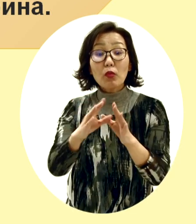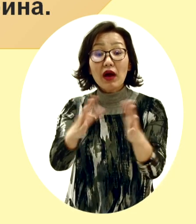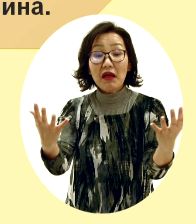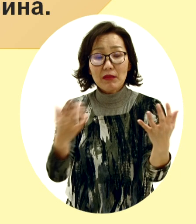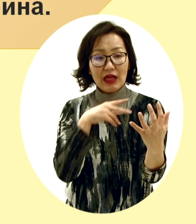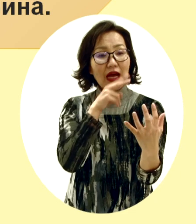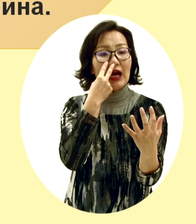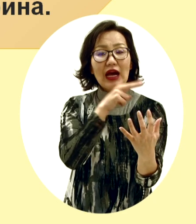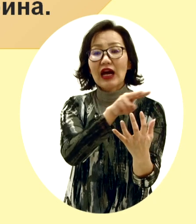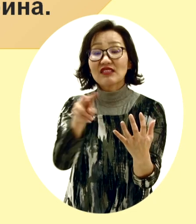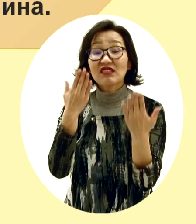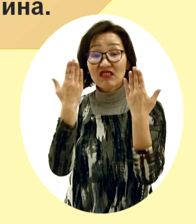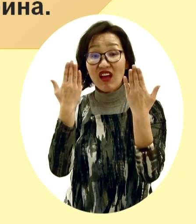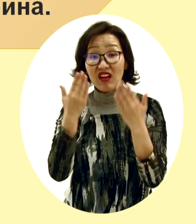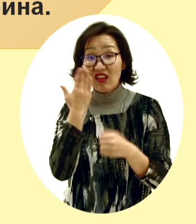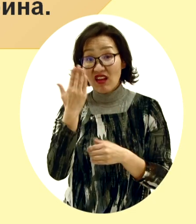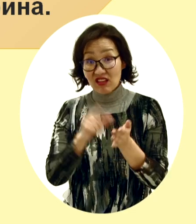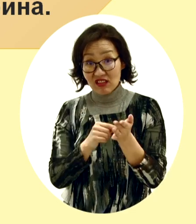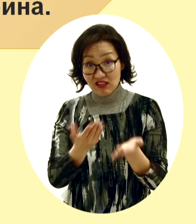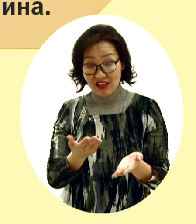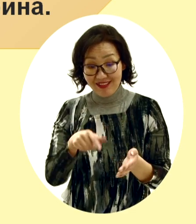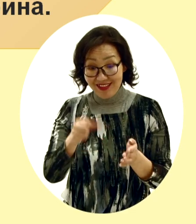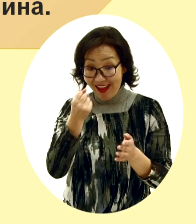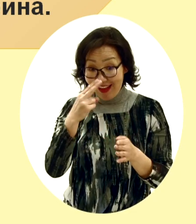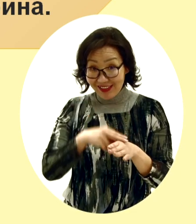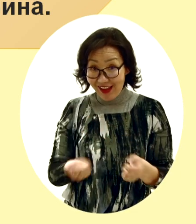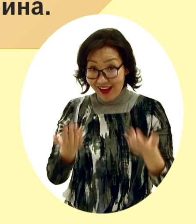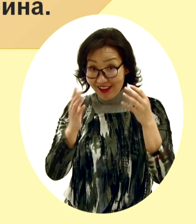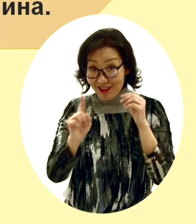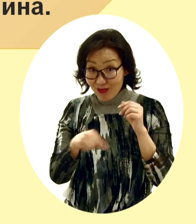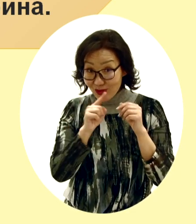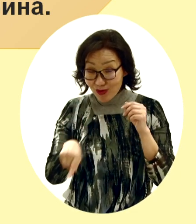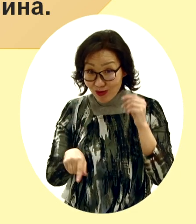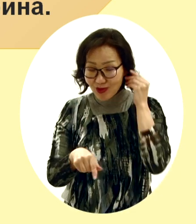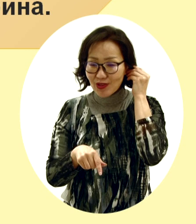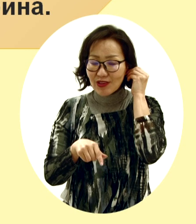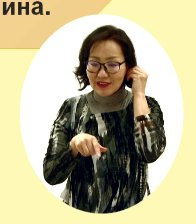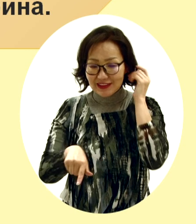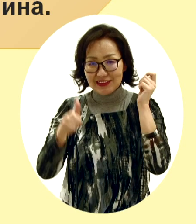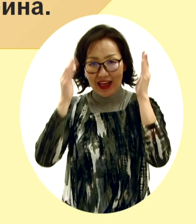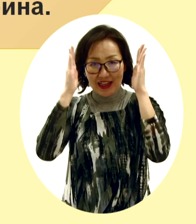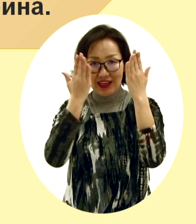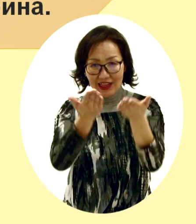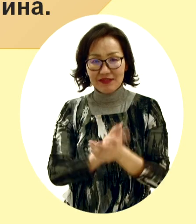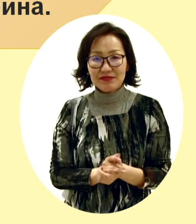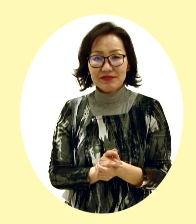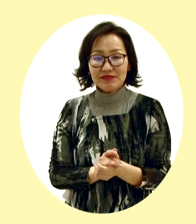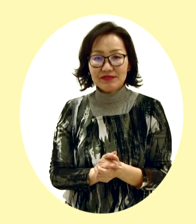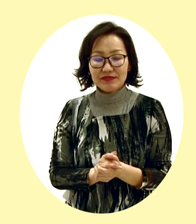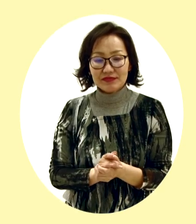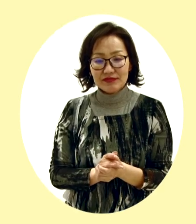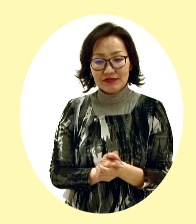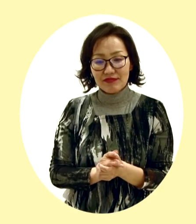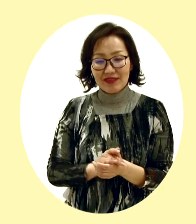гэдгийг эндээс бүгдээрээ мэдэж авъя. За, ийм алдааг гарахгүй байхыг хүүхдүүд та бүхэн анхаараарай.